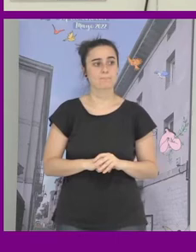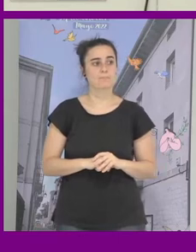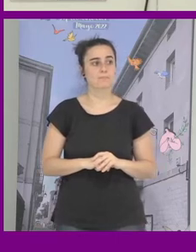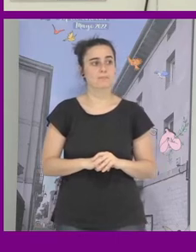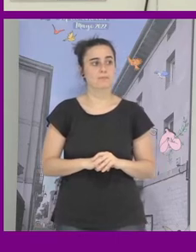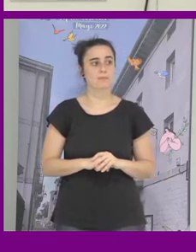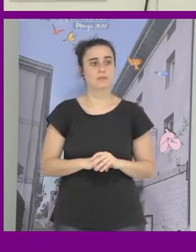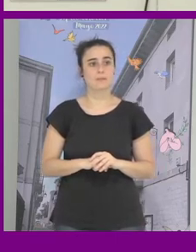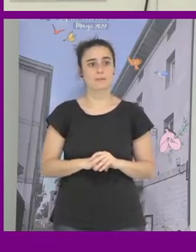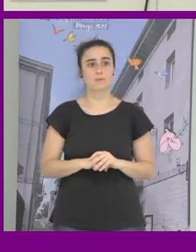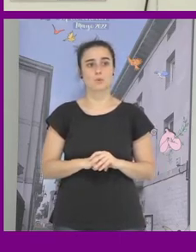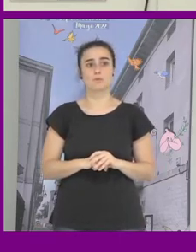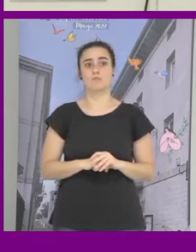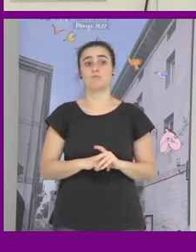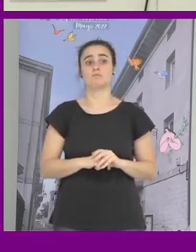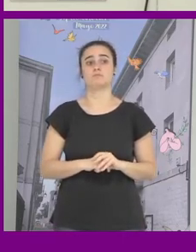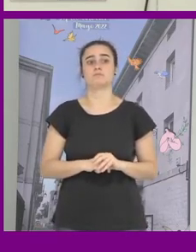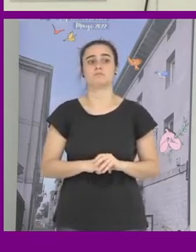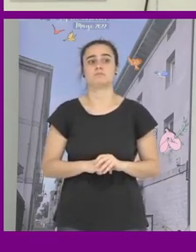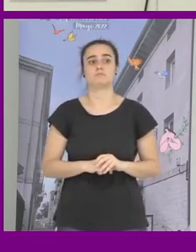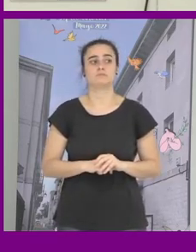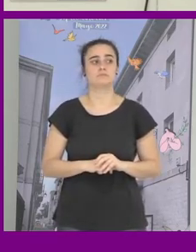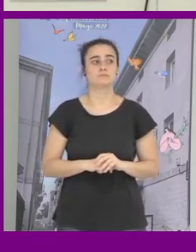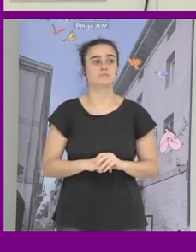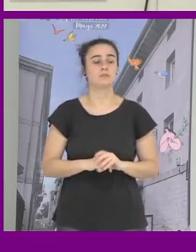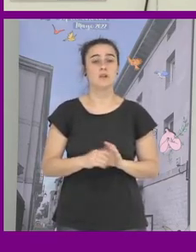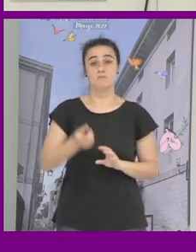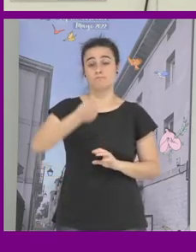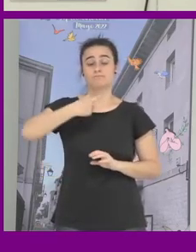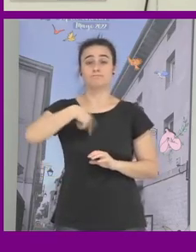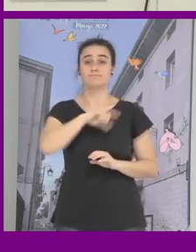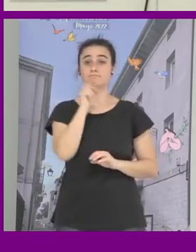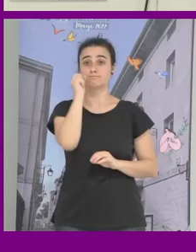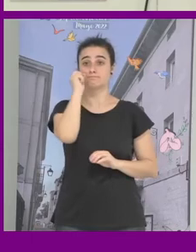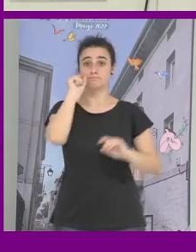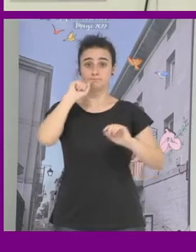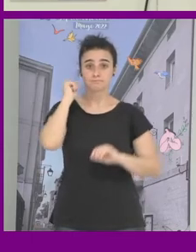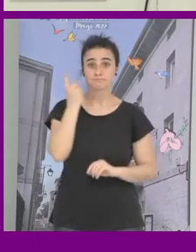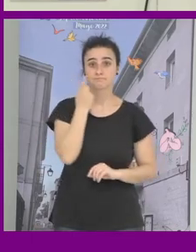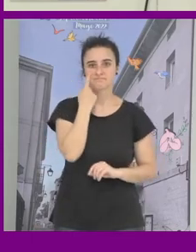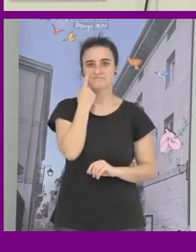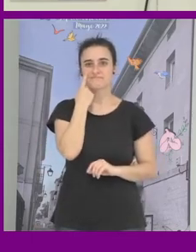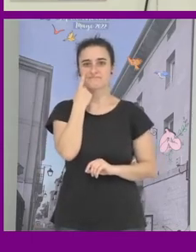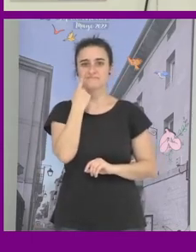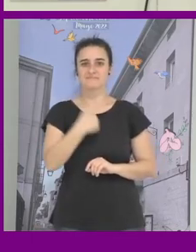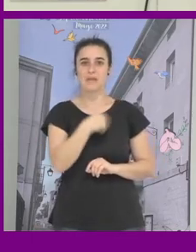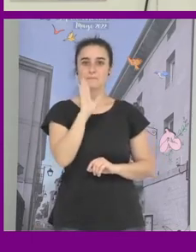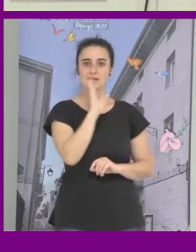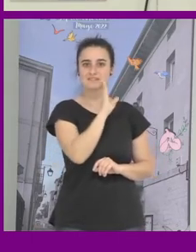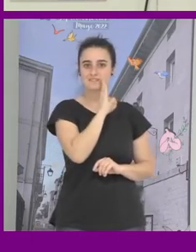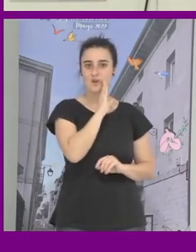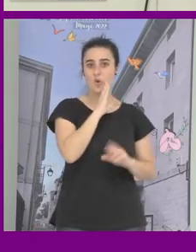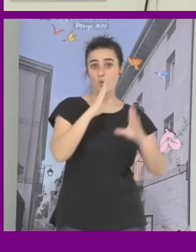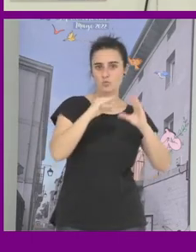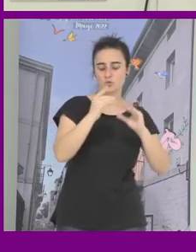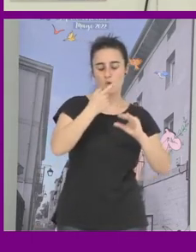Bat da, konturatu garela, amatasun boioa idealizatu samar geneukala, eta batez ere, ba,